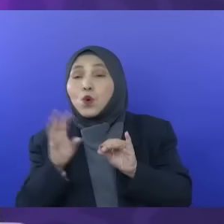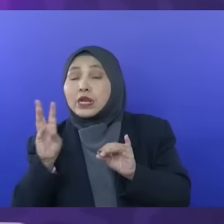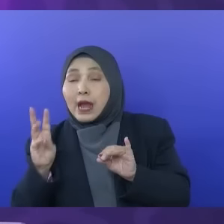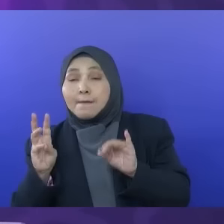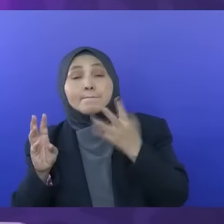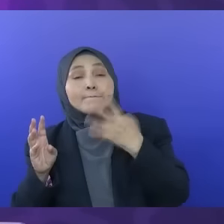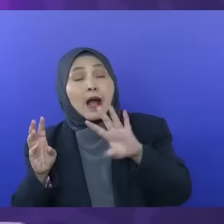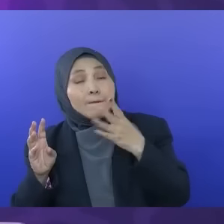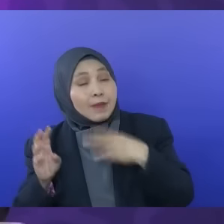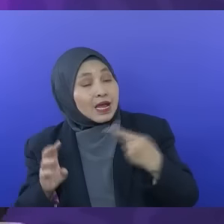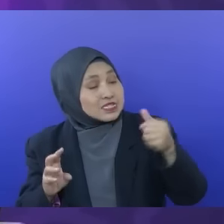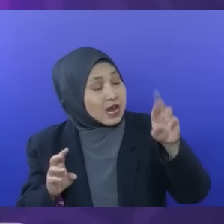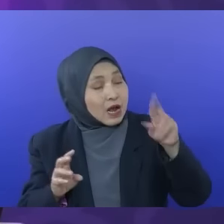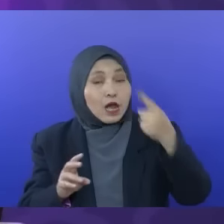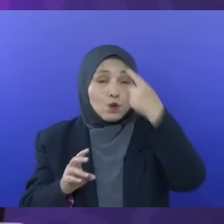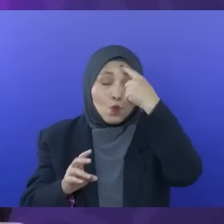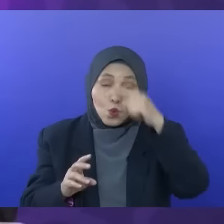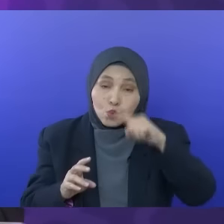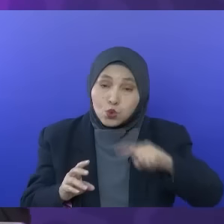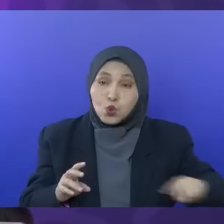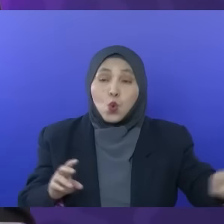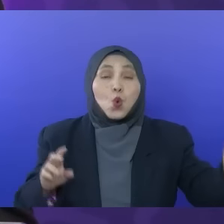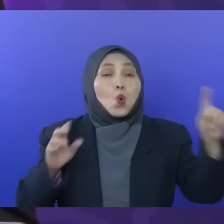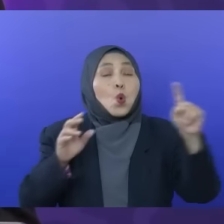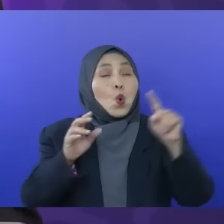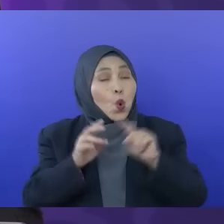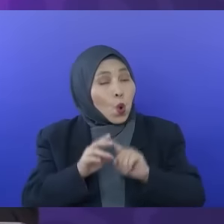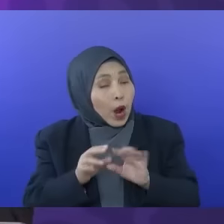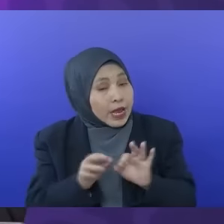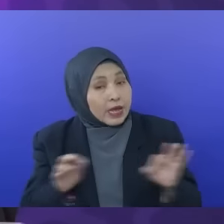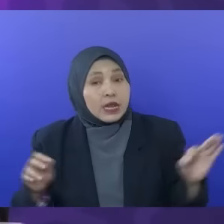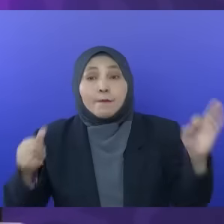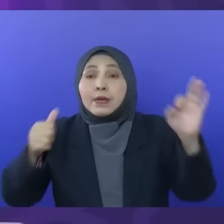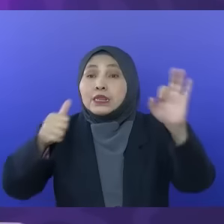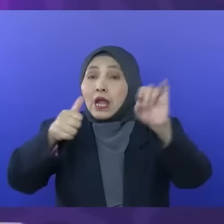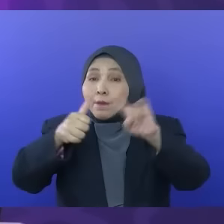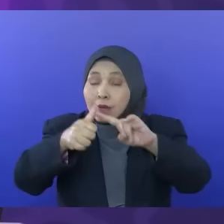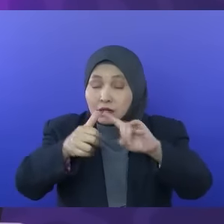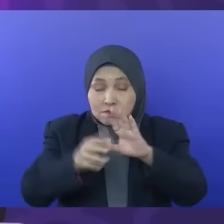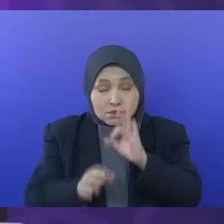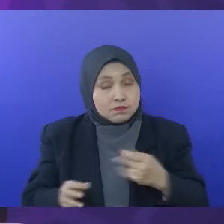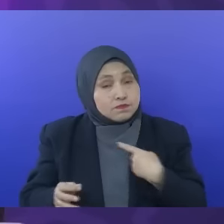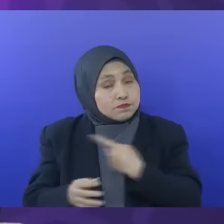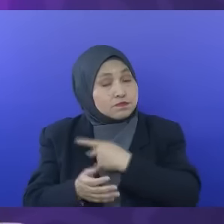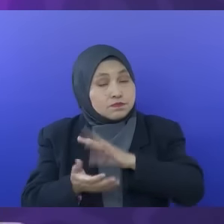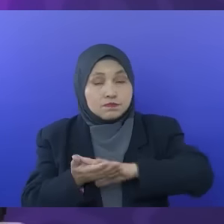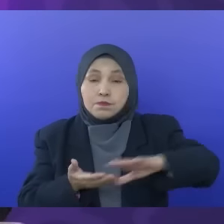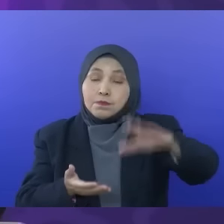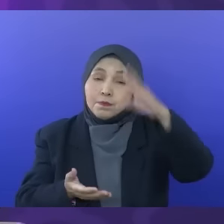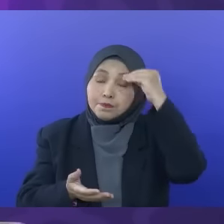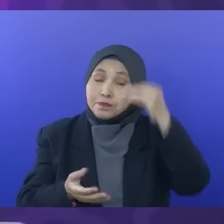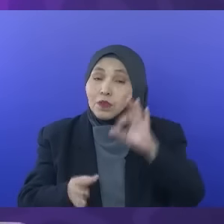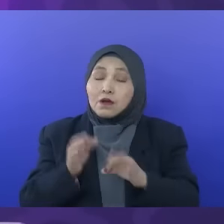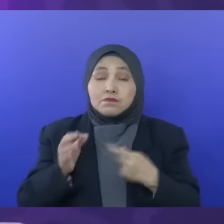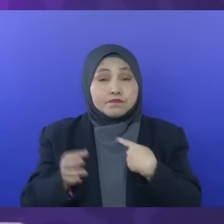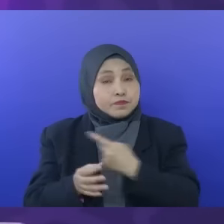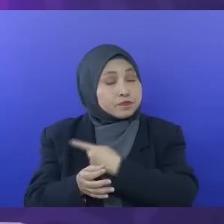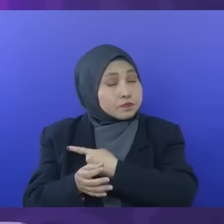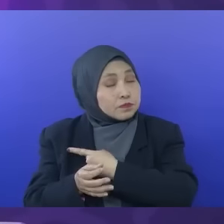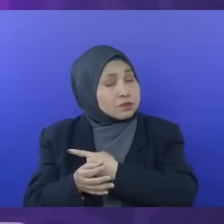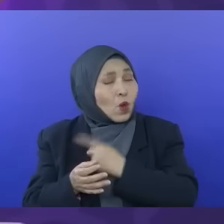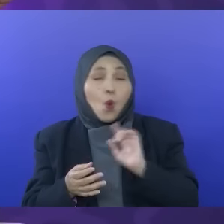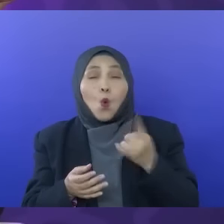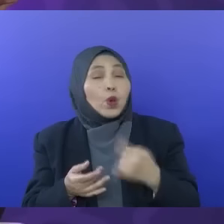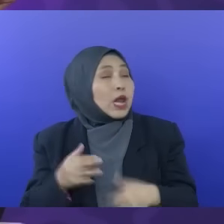untuk ayat yang pertama Masya Allah panjangnya kalau kita tak belajar ataupun kita banyak ada bunyi